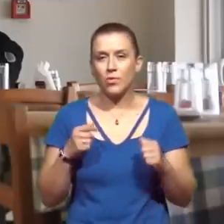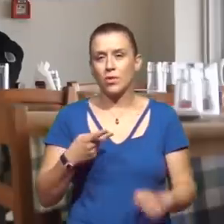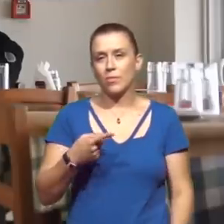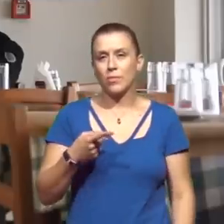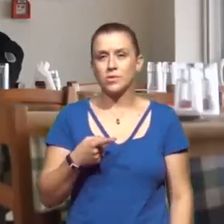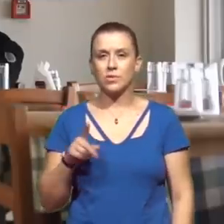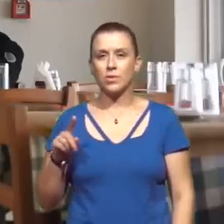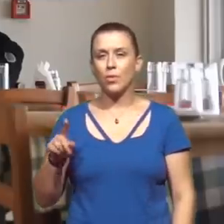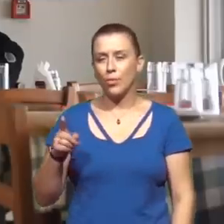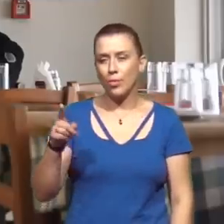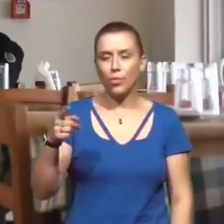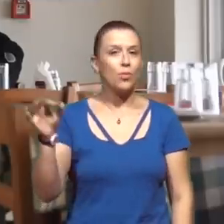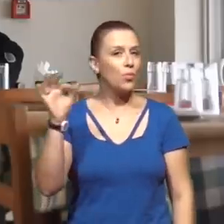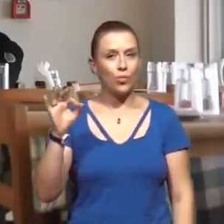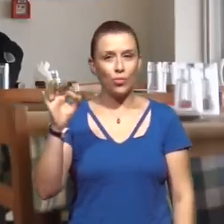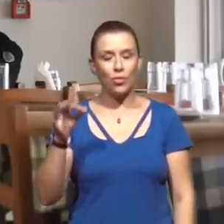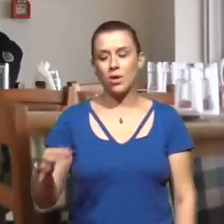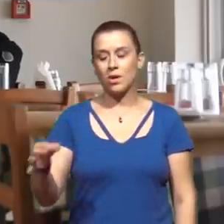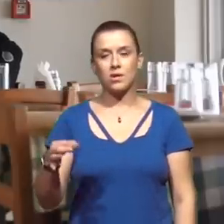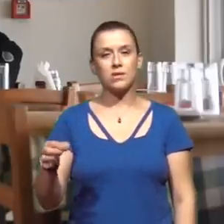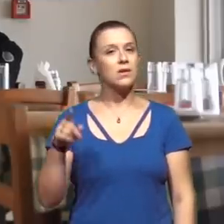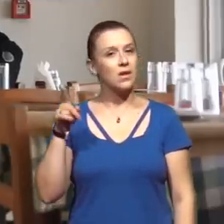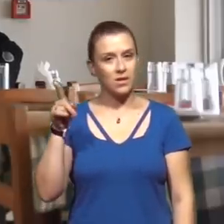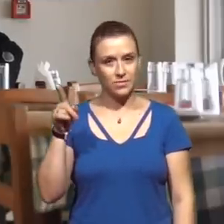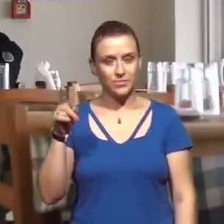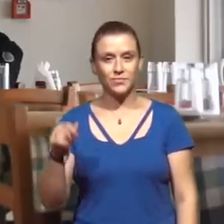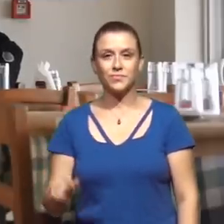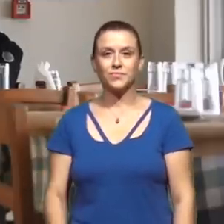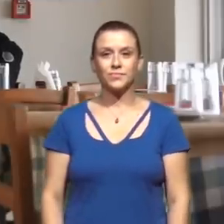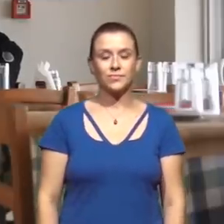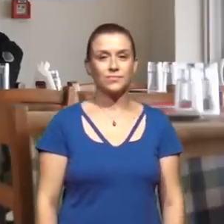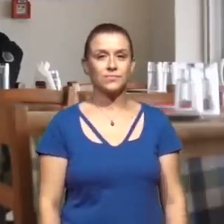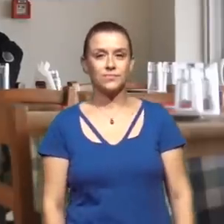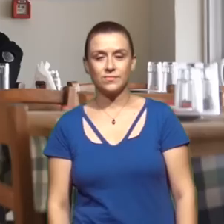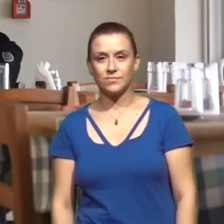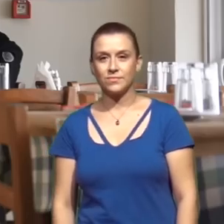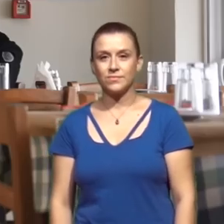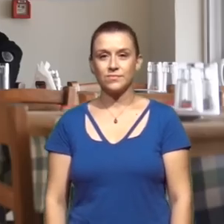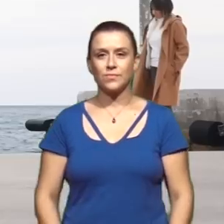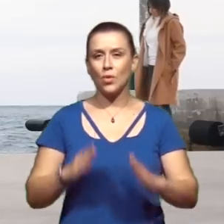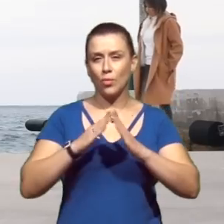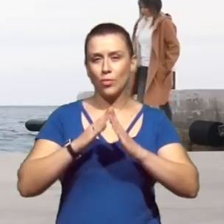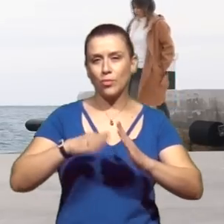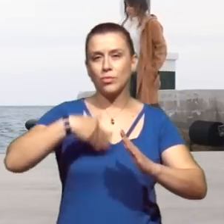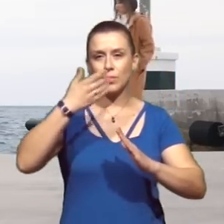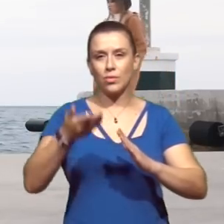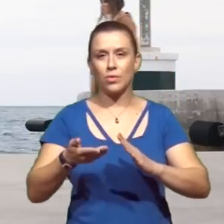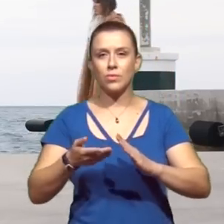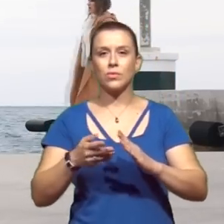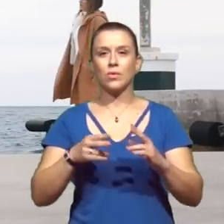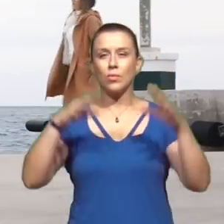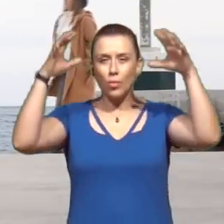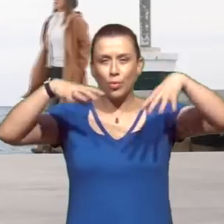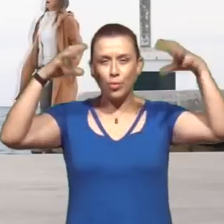μαζί σου στο νησί χειμώνα να πηγαίνω. Να βρέχει